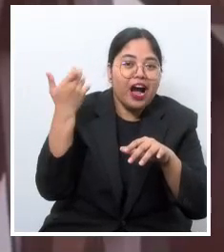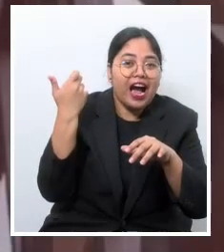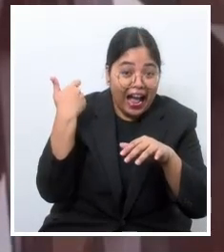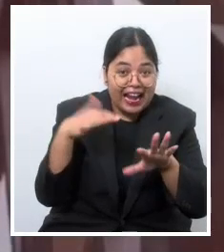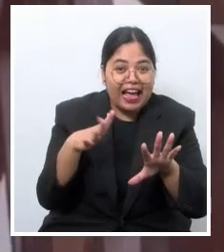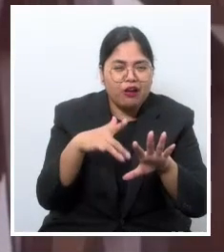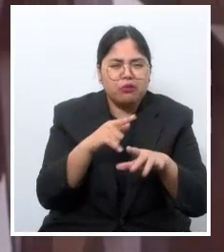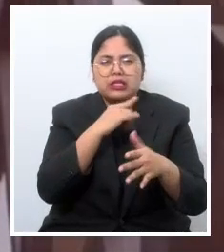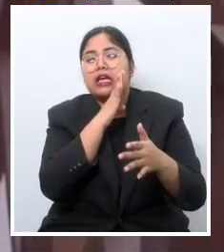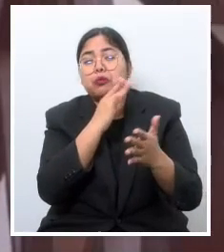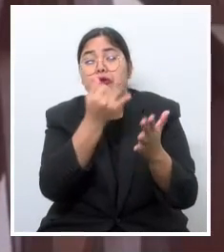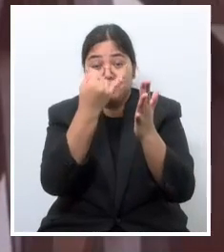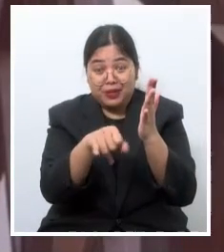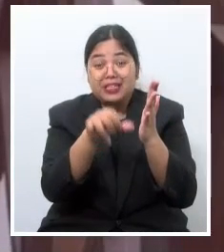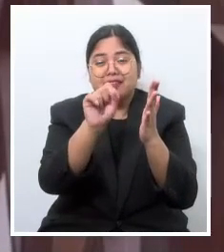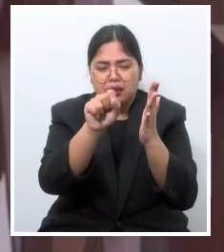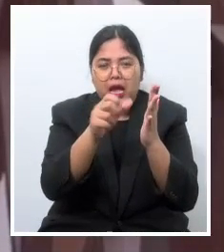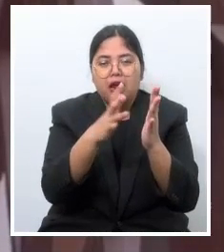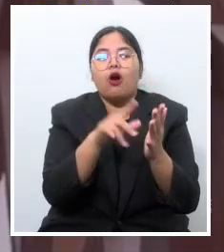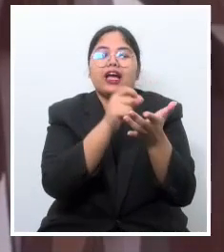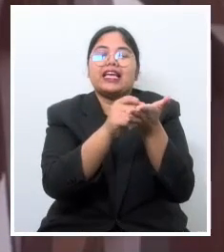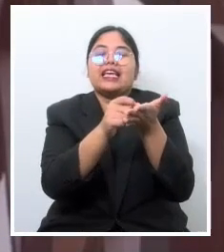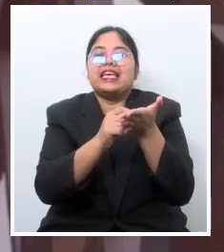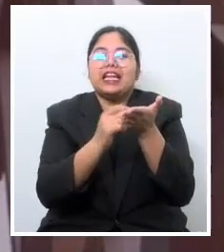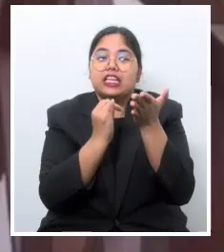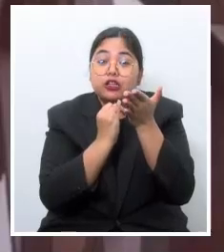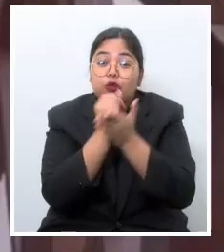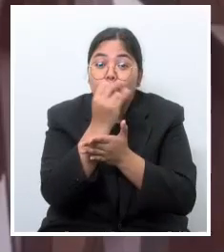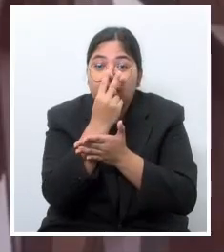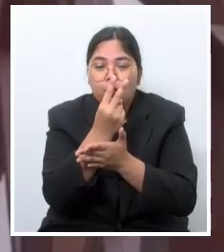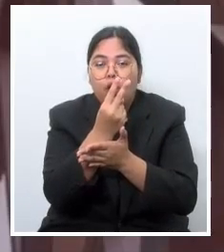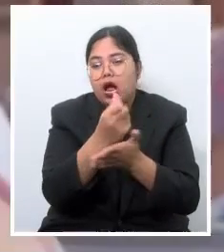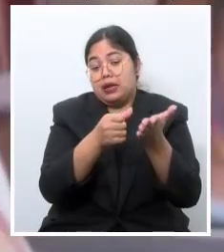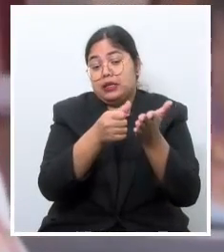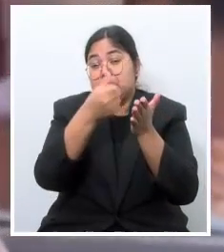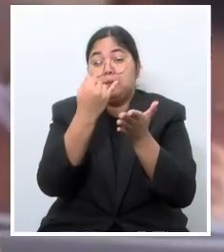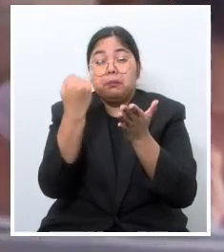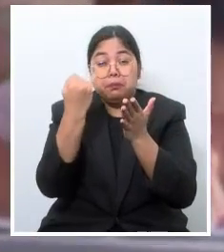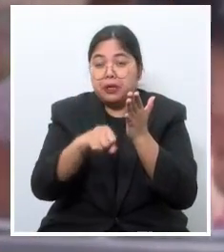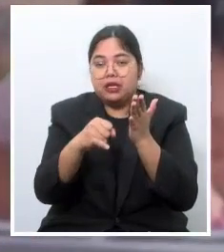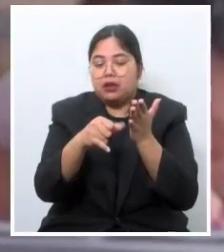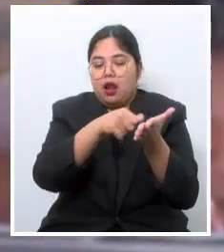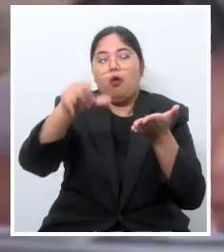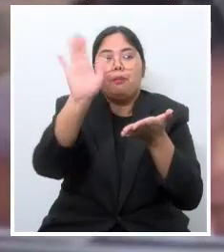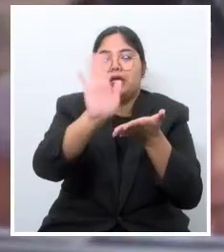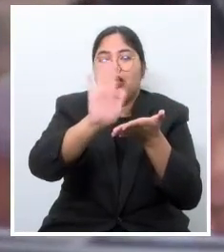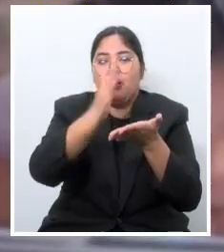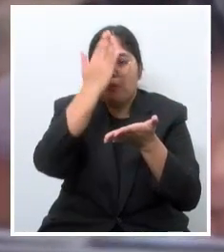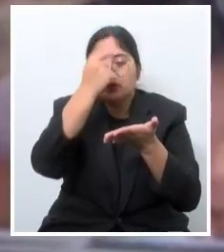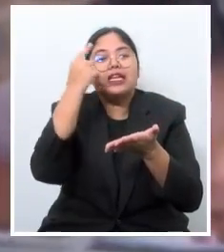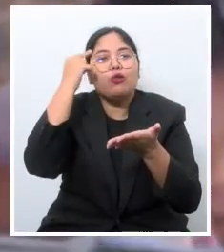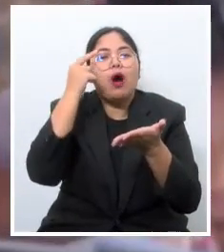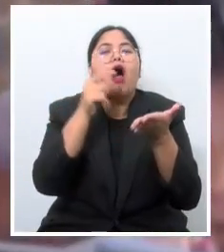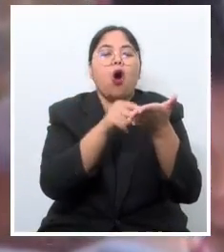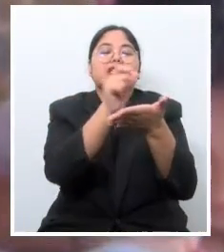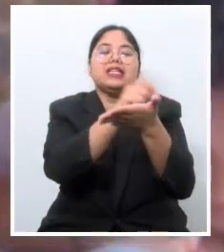เขียนผิดก็จะให้เด็กเขียนคำที่ถูกต้องอีก 2คำแต่ว่าไม่ให้ลบคำที่ตัวเองเขียนผิดอ่าเด็กจะได้รู้ว่าตัวตัวที่ตัว